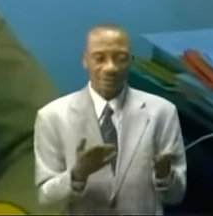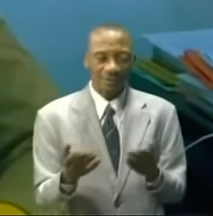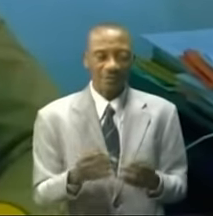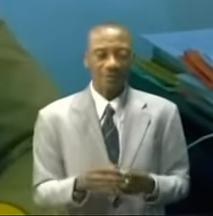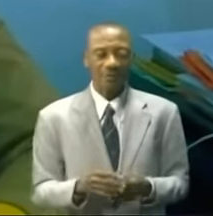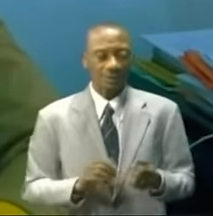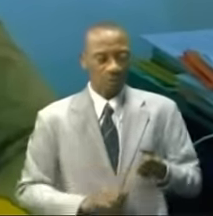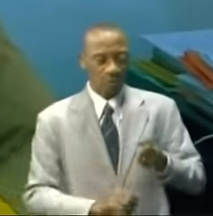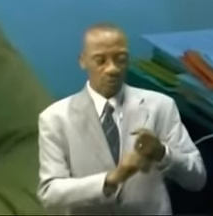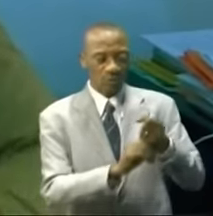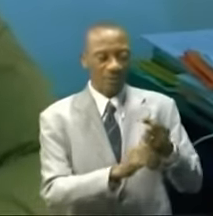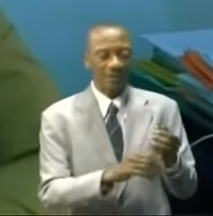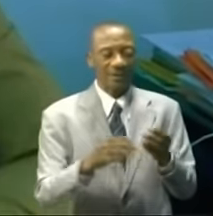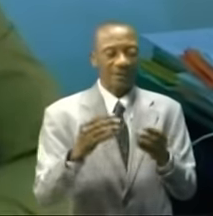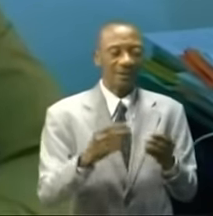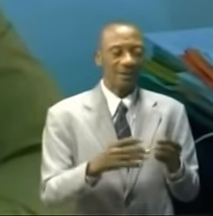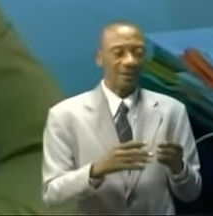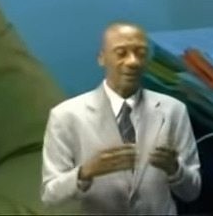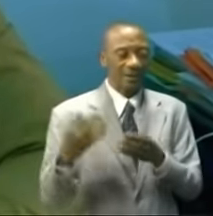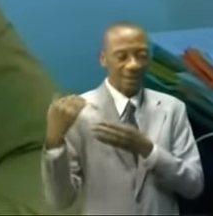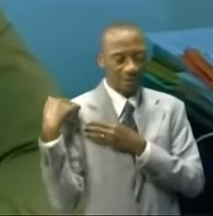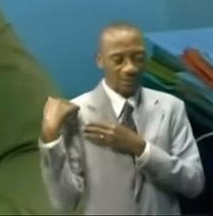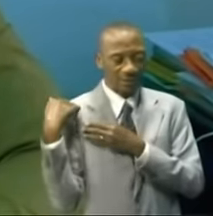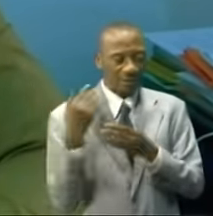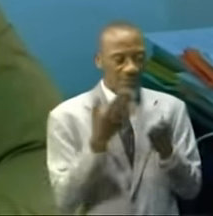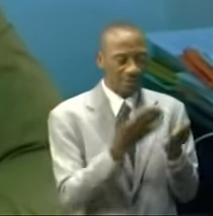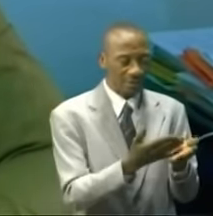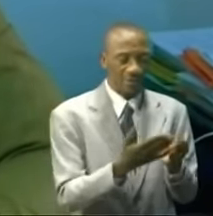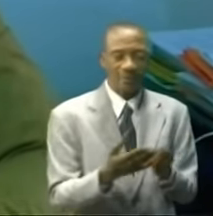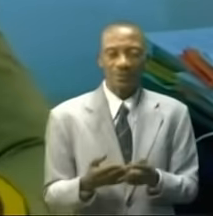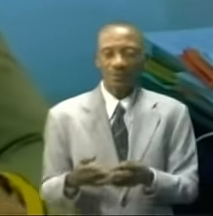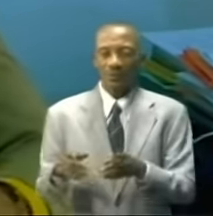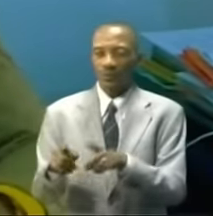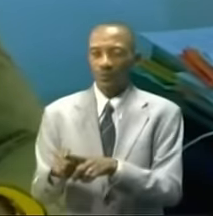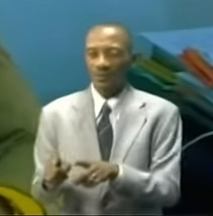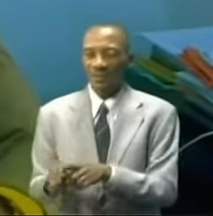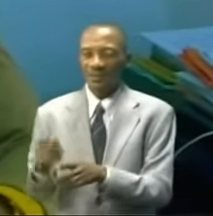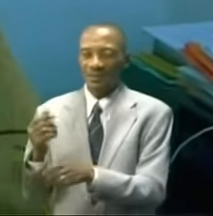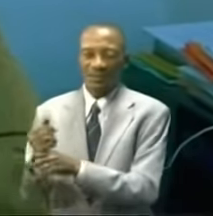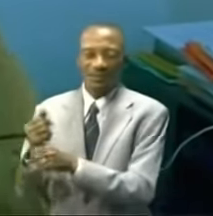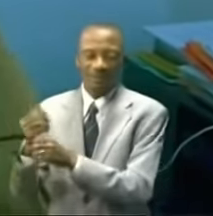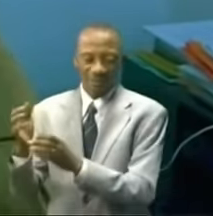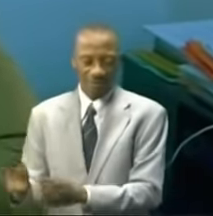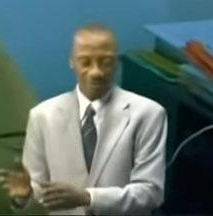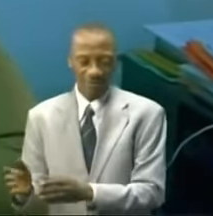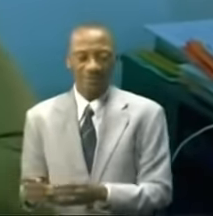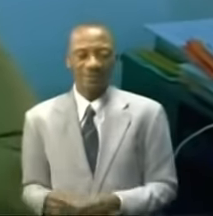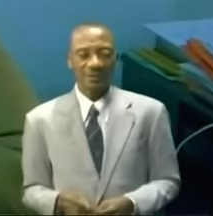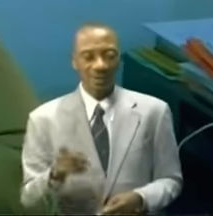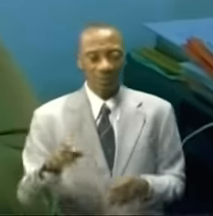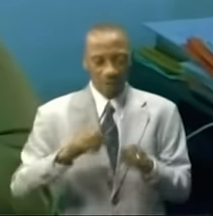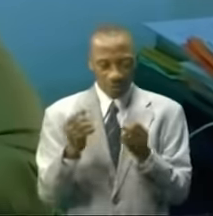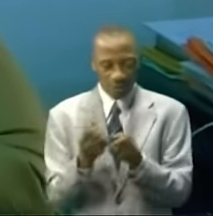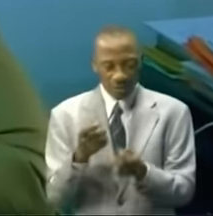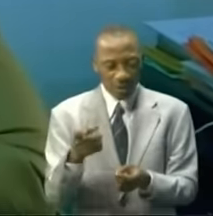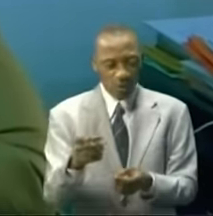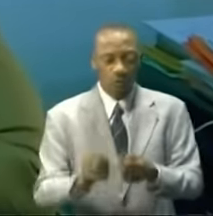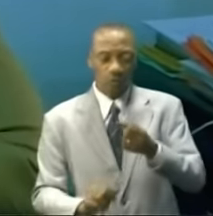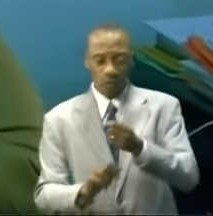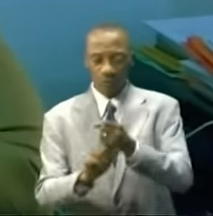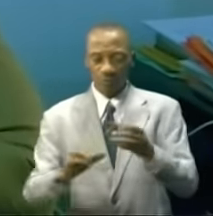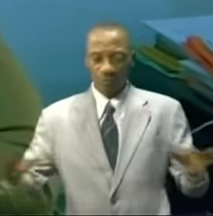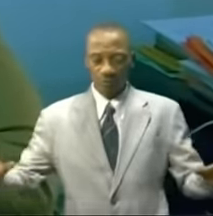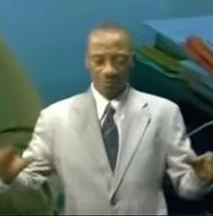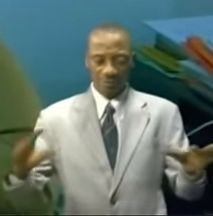locataires, qui joue l'intermédiaire entre le vendeur et l'acheteur. Précisons que Justin Mitangala